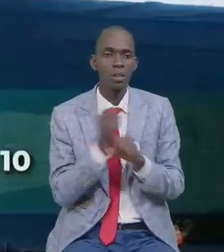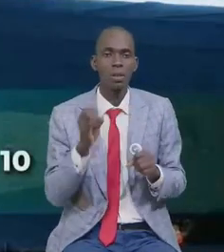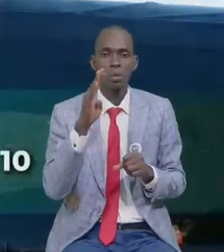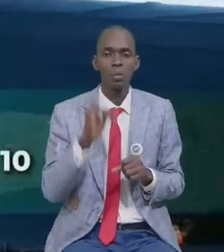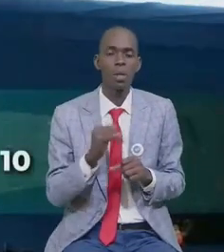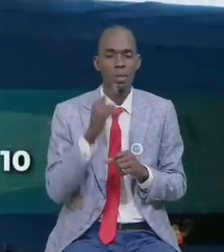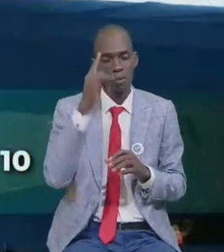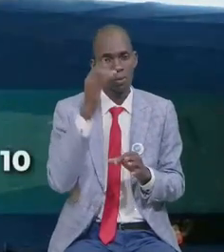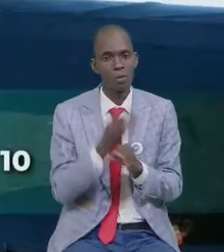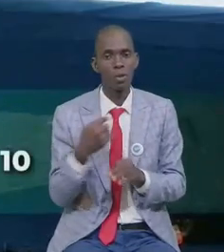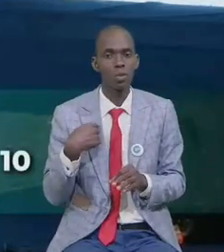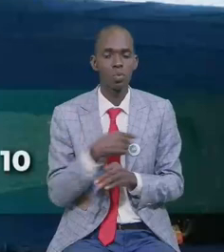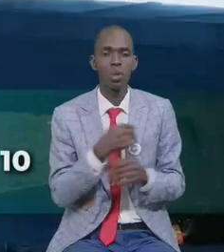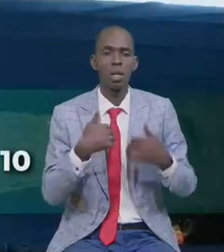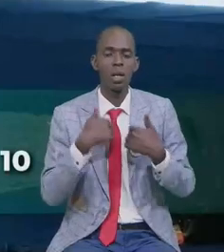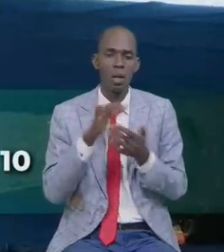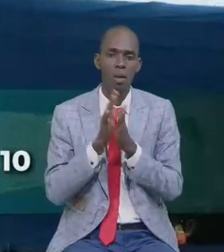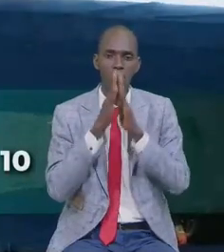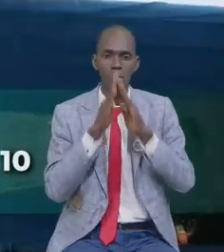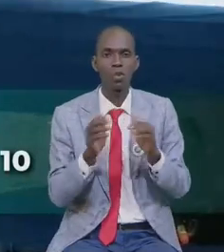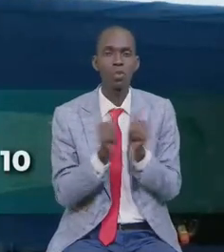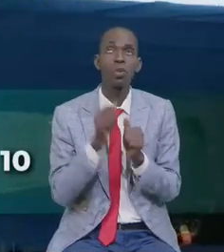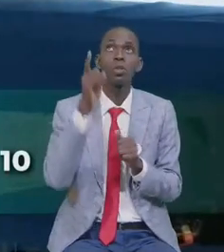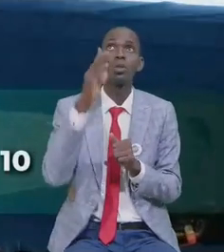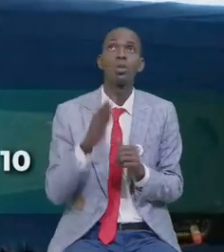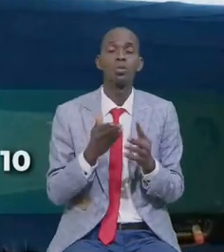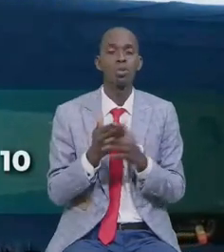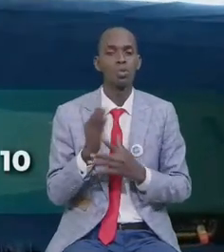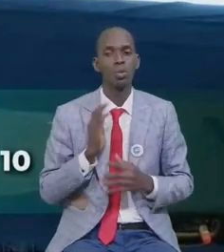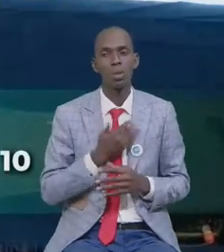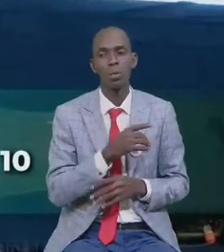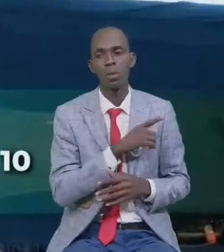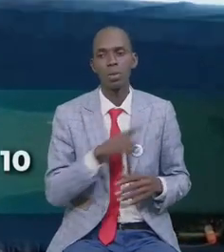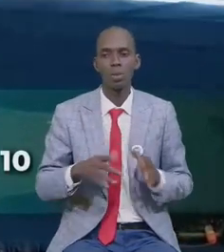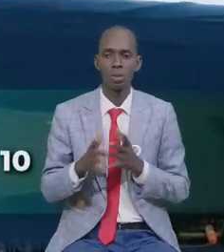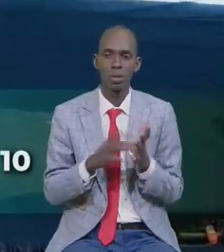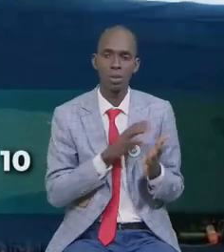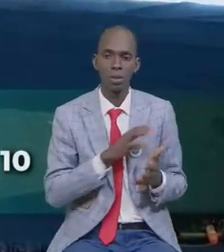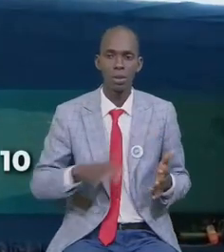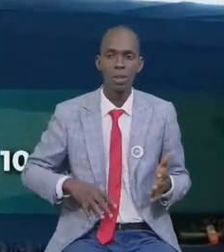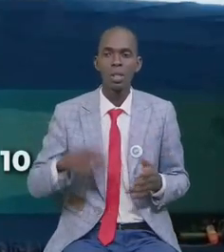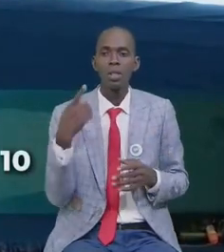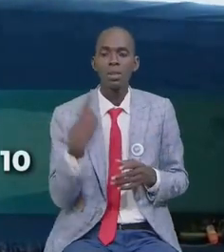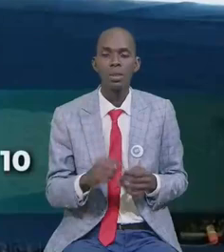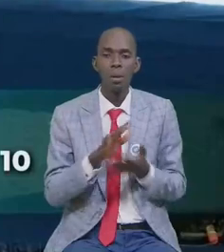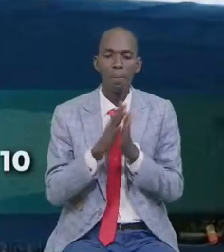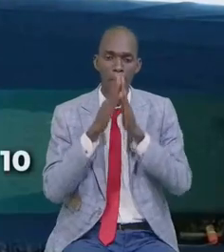avons la paix avec Dieu, par notre Seigneur Jésus-Christ. La paix que nous